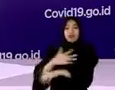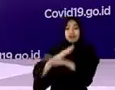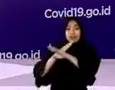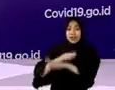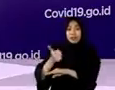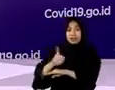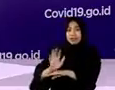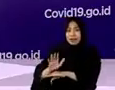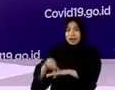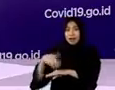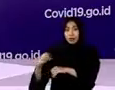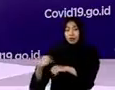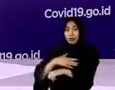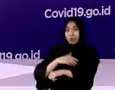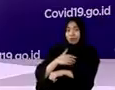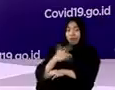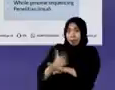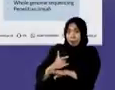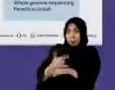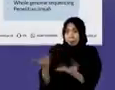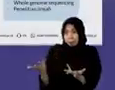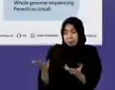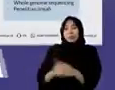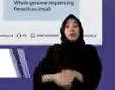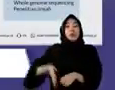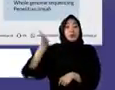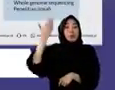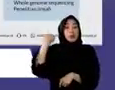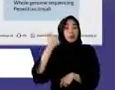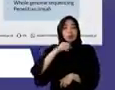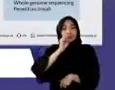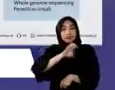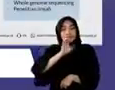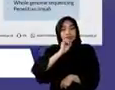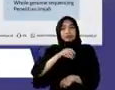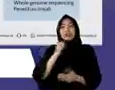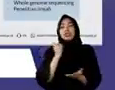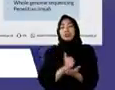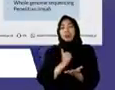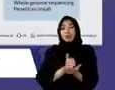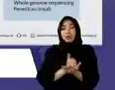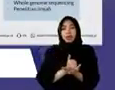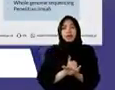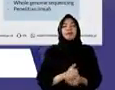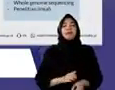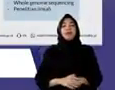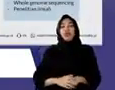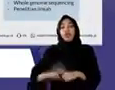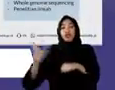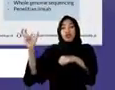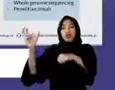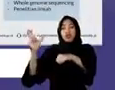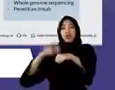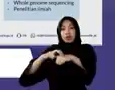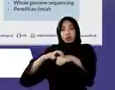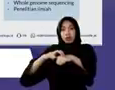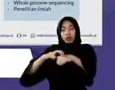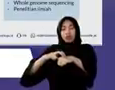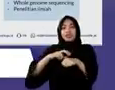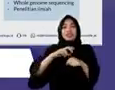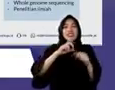Sebagaimana yang saya jelaskan pada konferensi pers sebelumnya, pada prinsipnya semua virus termasuk virus